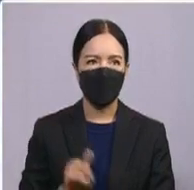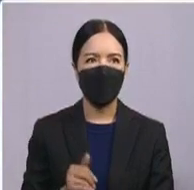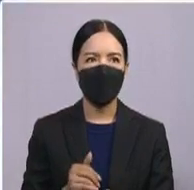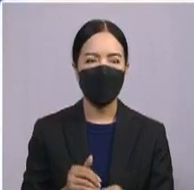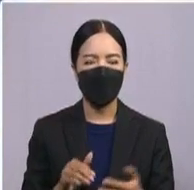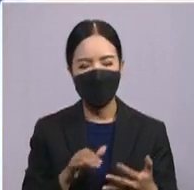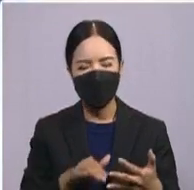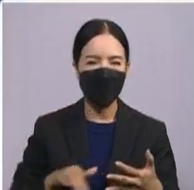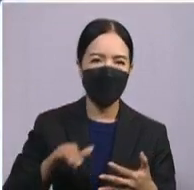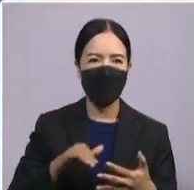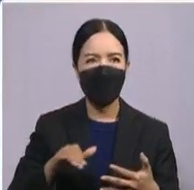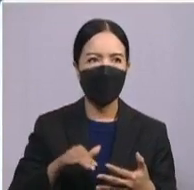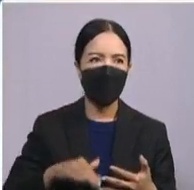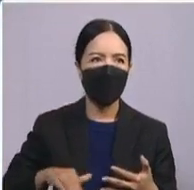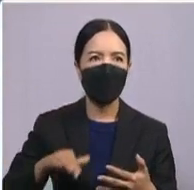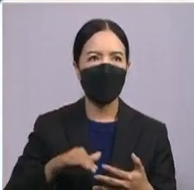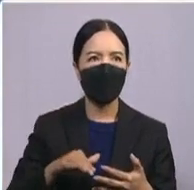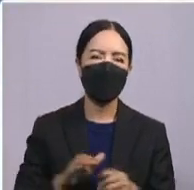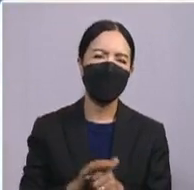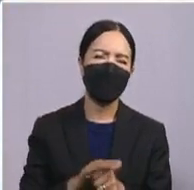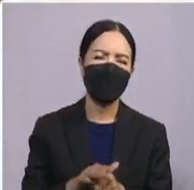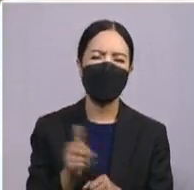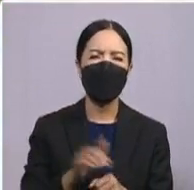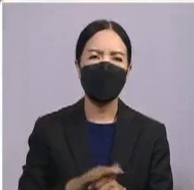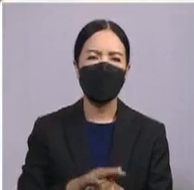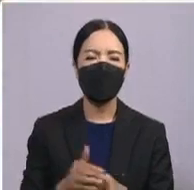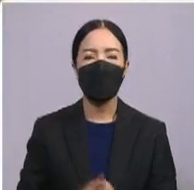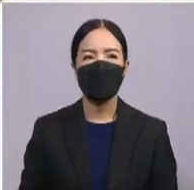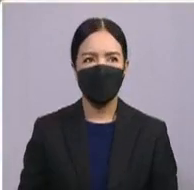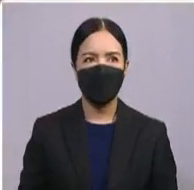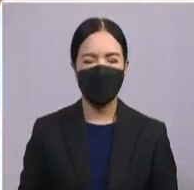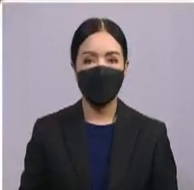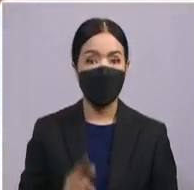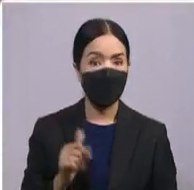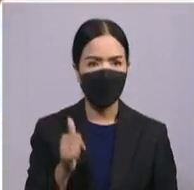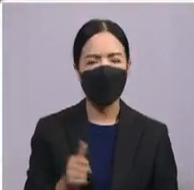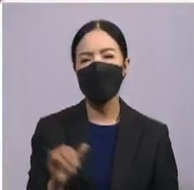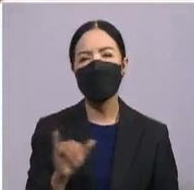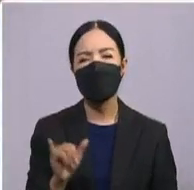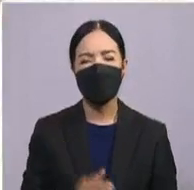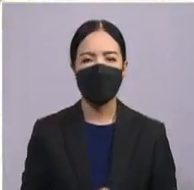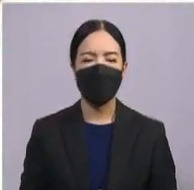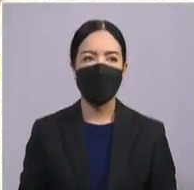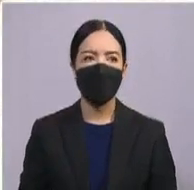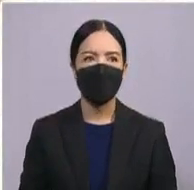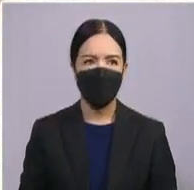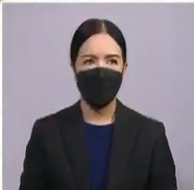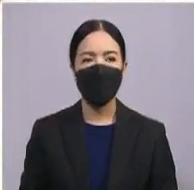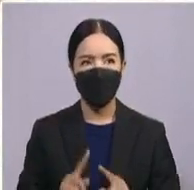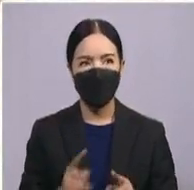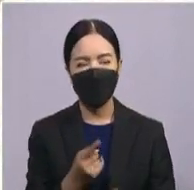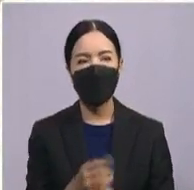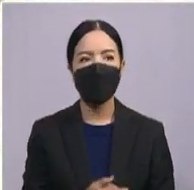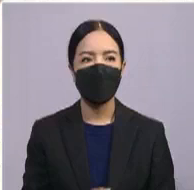ระดับที่ค่อนข้างใช้ได้ผมว่านะค่อนข้างใช้ได้แต่ถามว่าเก่งไหม ก็ยังไม่ถึงขนาดนั้นแต่ผลงานใน